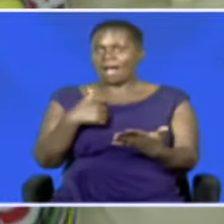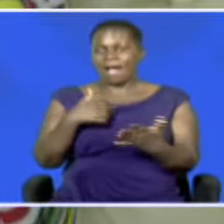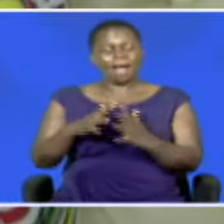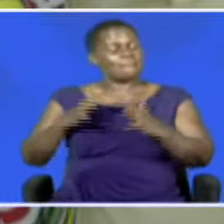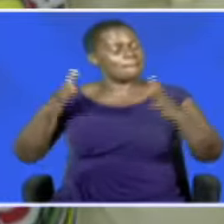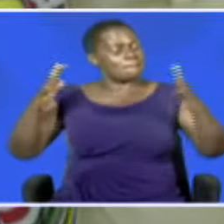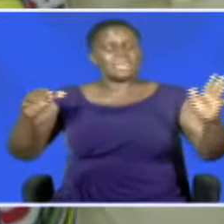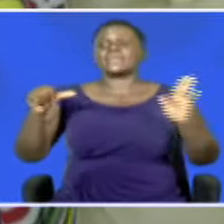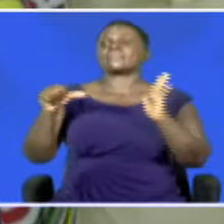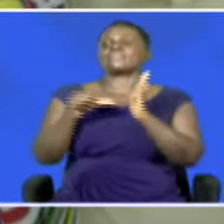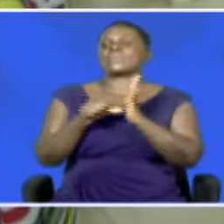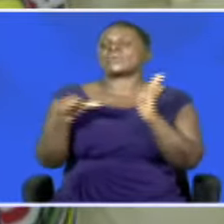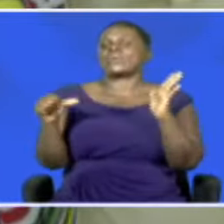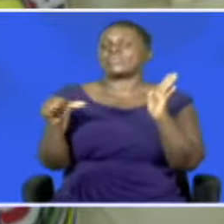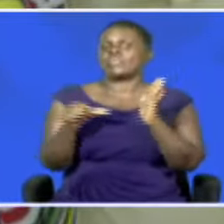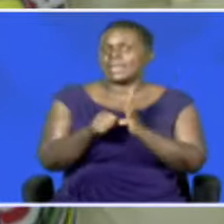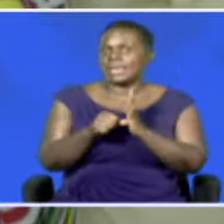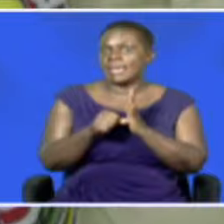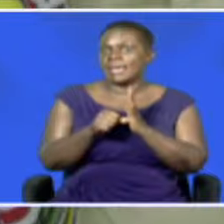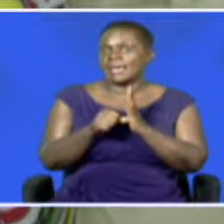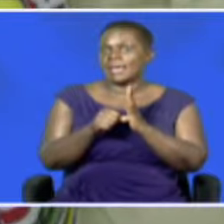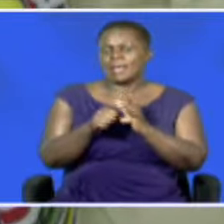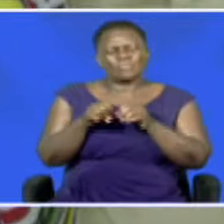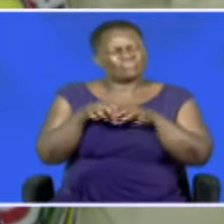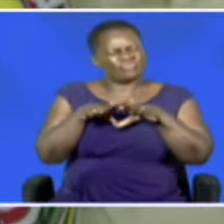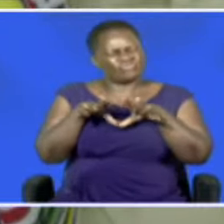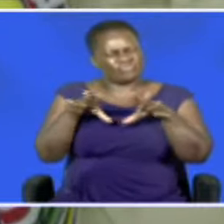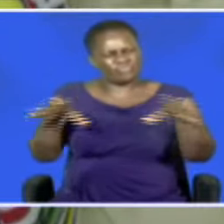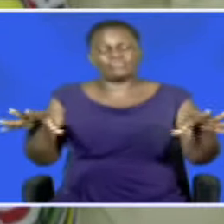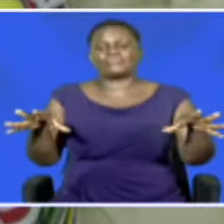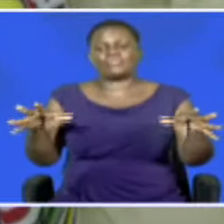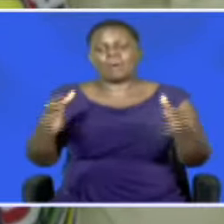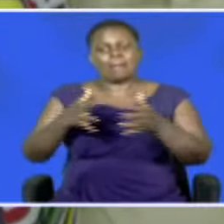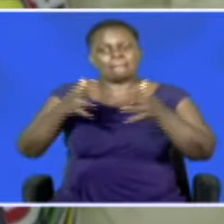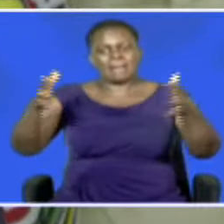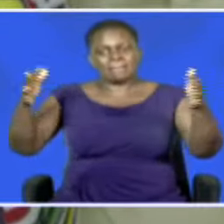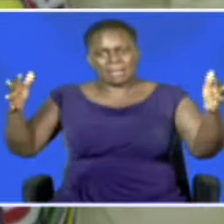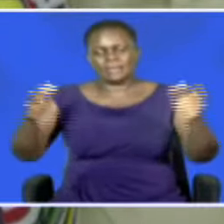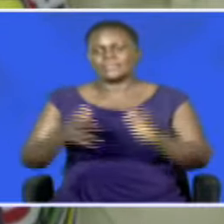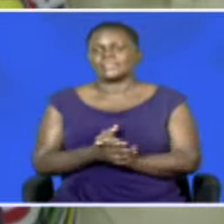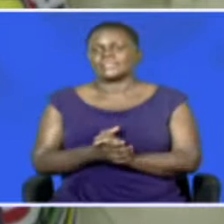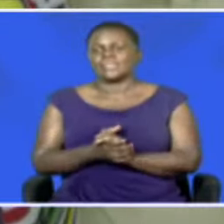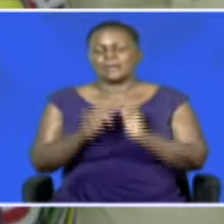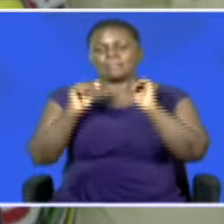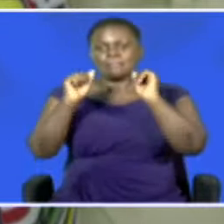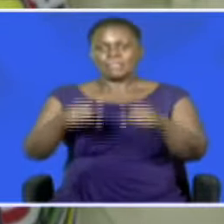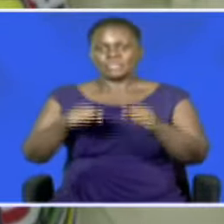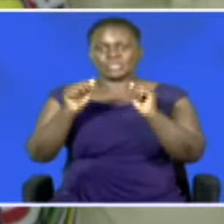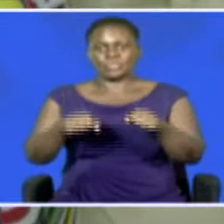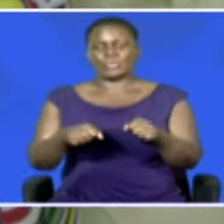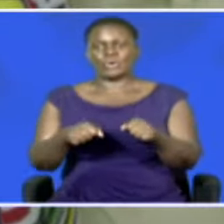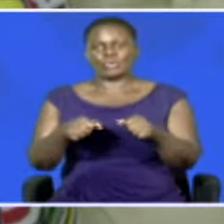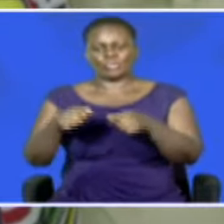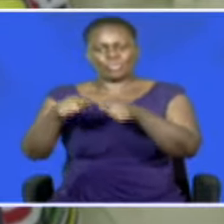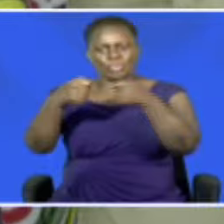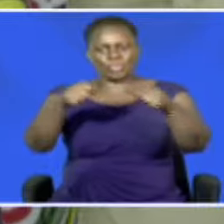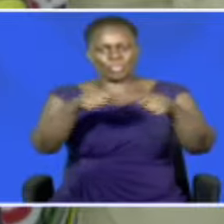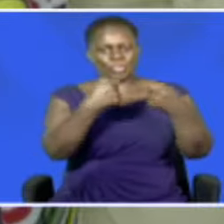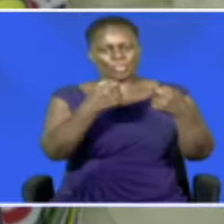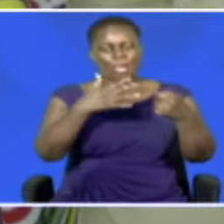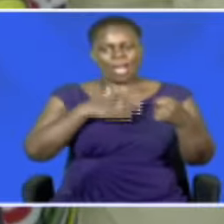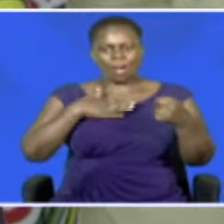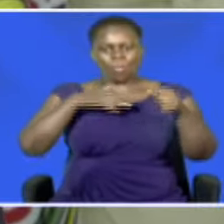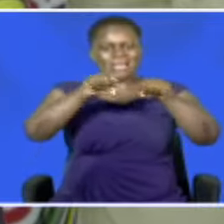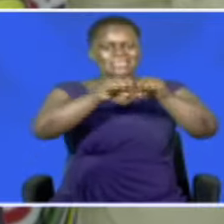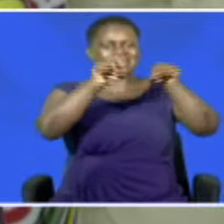big problem with widespread geographical expansion, with a potential to be able to disrupt our health